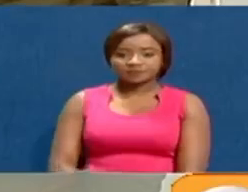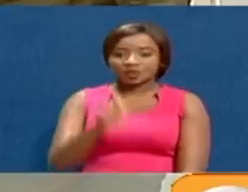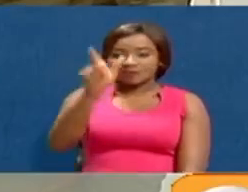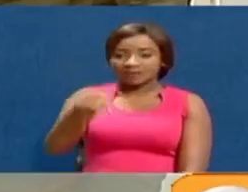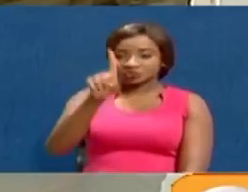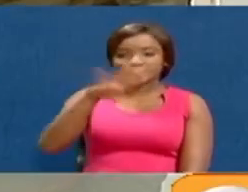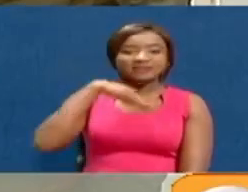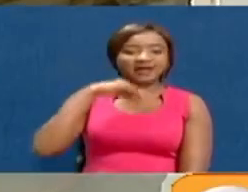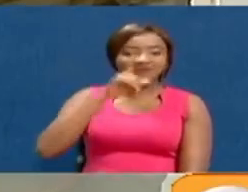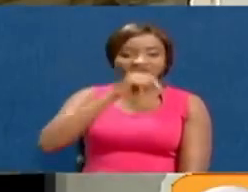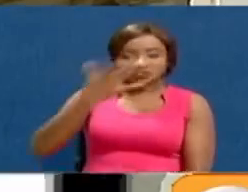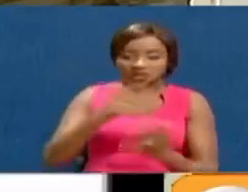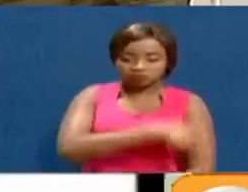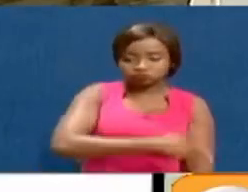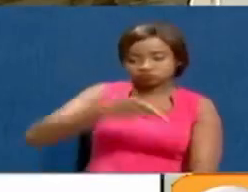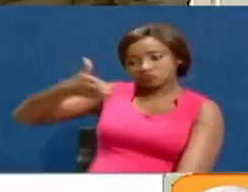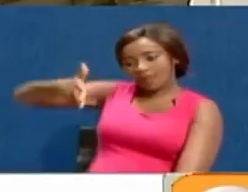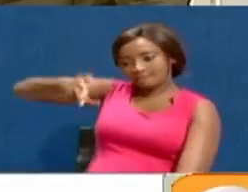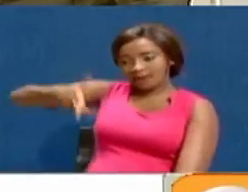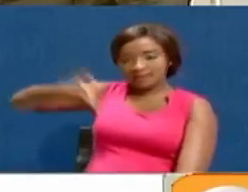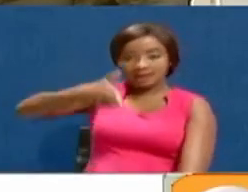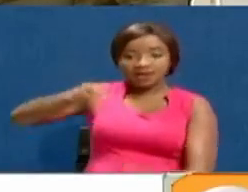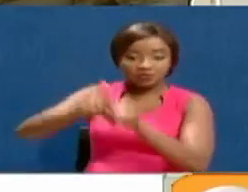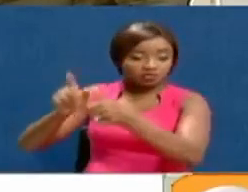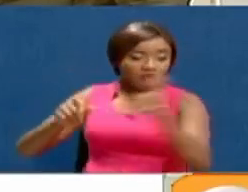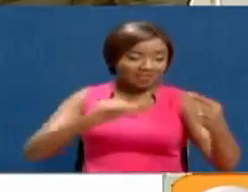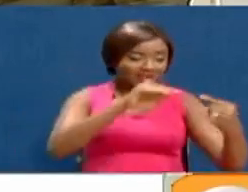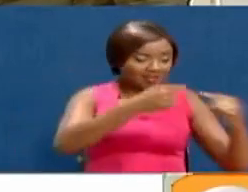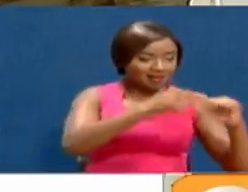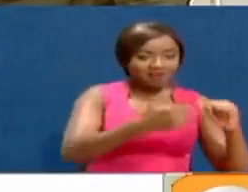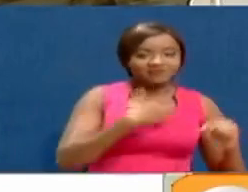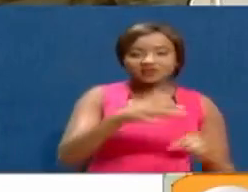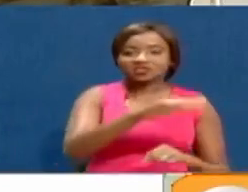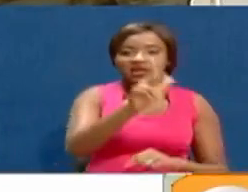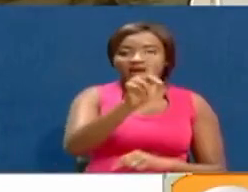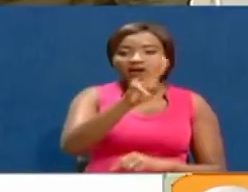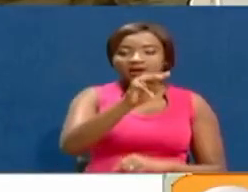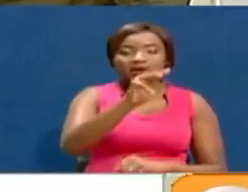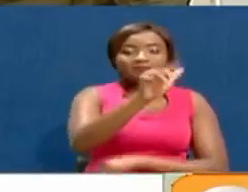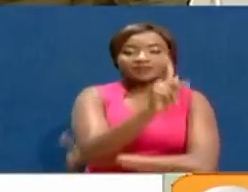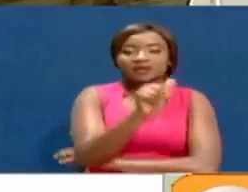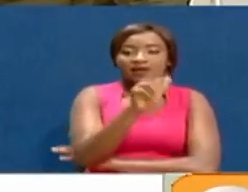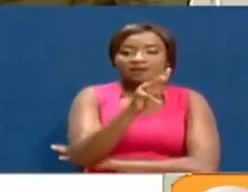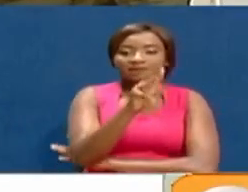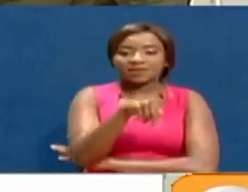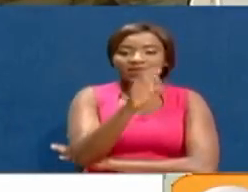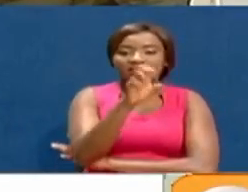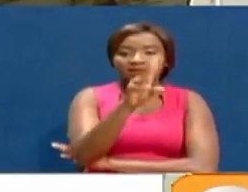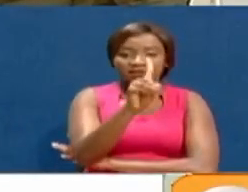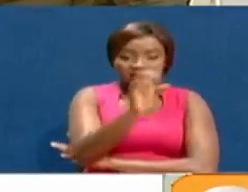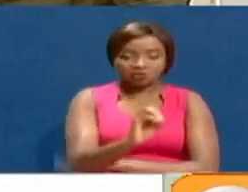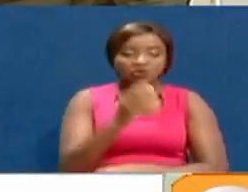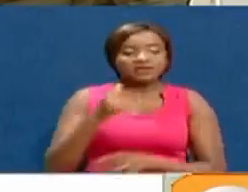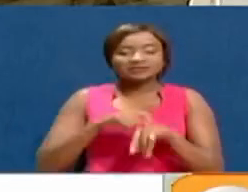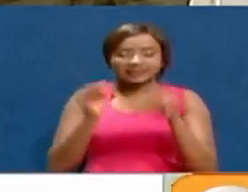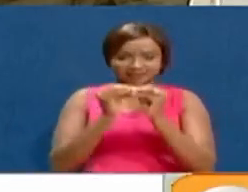Mtu mmoja aliuawa kwa kupigwa risasi huku wengine wakijeruhiwa katika eneo la Kapedo saa chache baada ya mkutano wa usalama ulioongozwa na mshirikishi